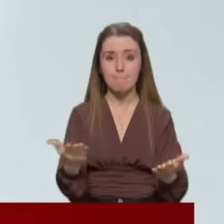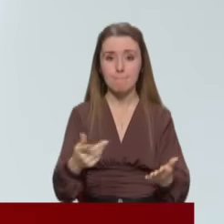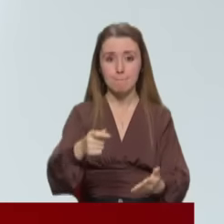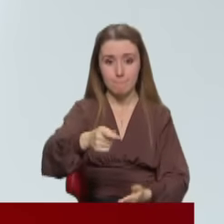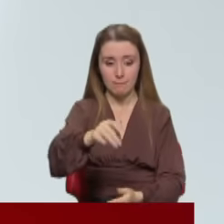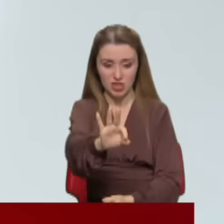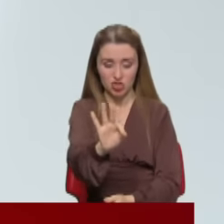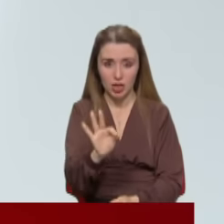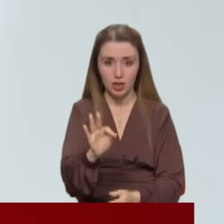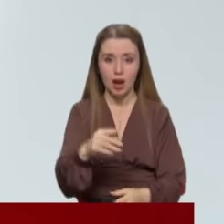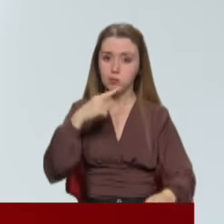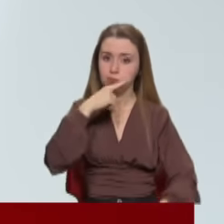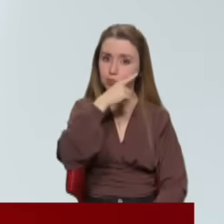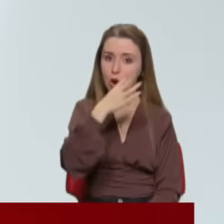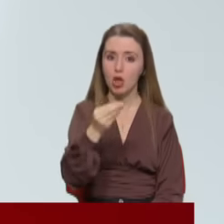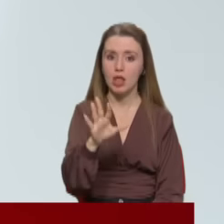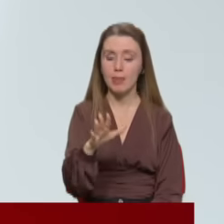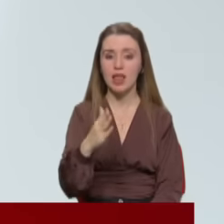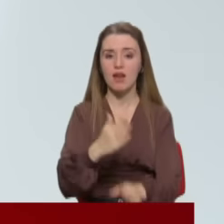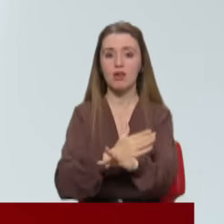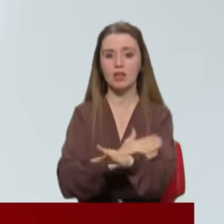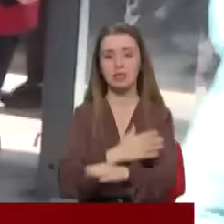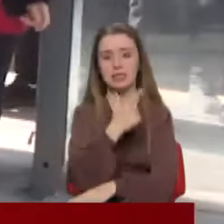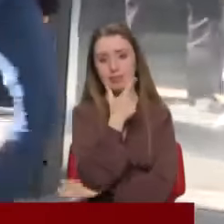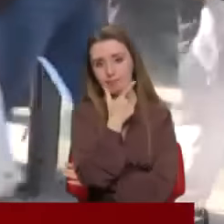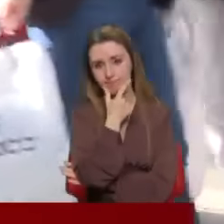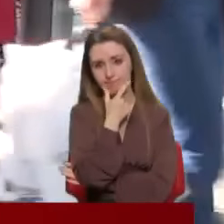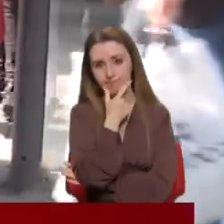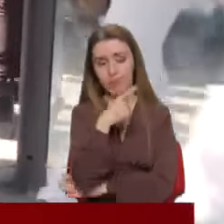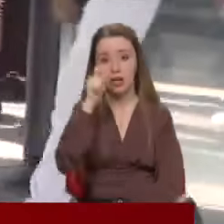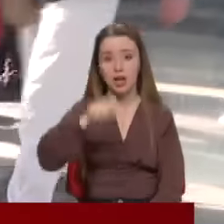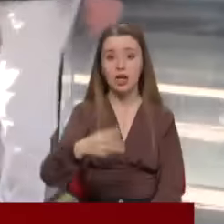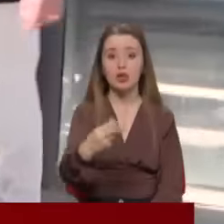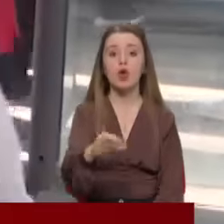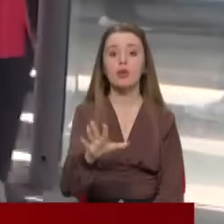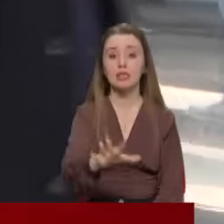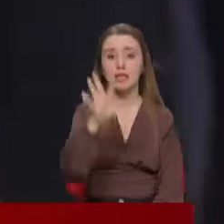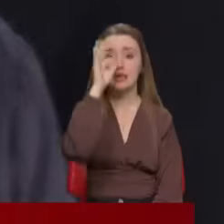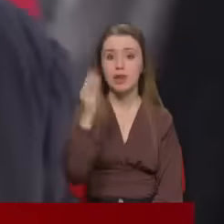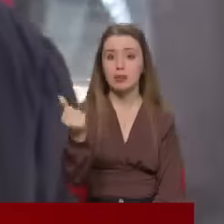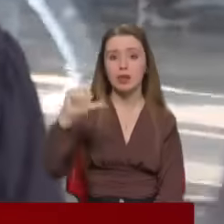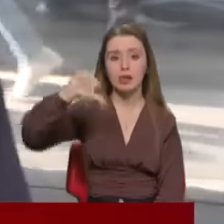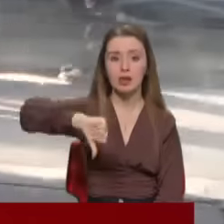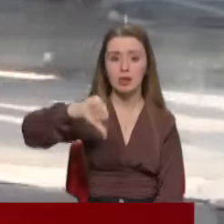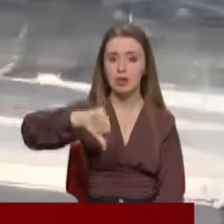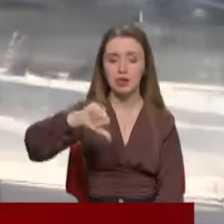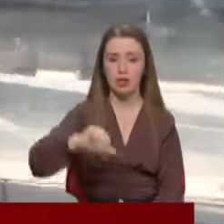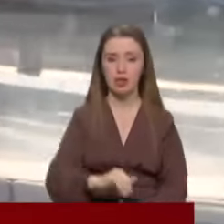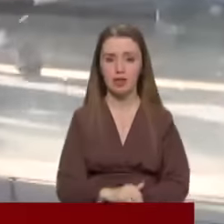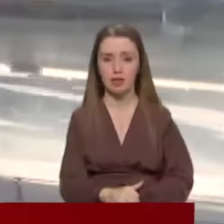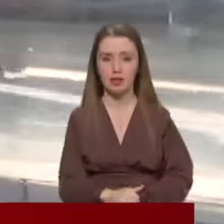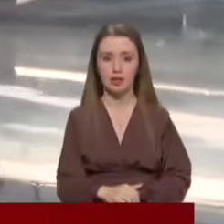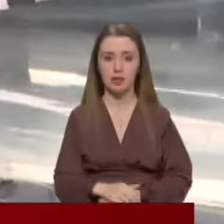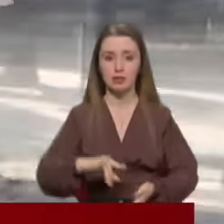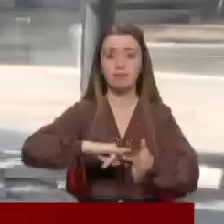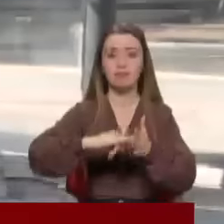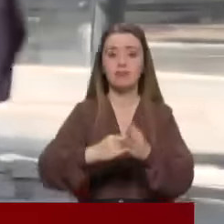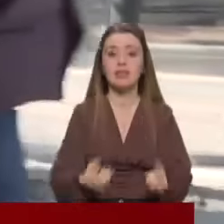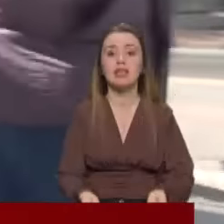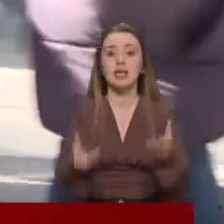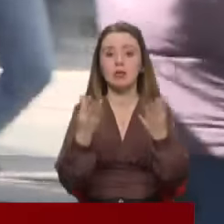çekiminin zorlaştırılması gündemde. Tüketici kara kara düşünüyor. Kart olmasa hiç kimseden alamazsın yani. Hiç yani zaten